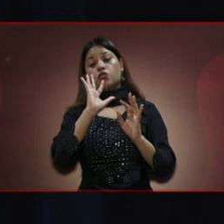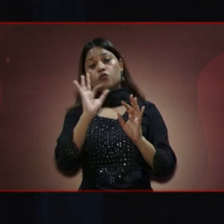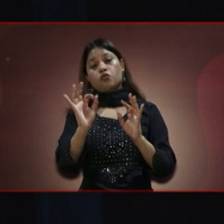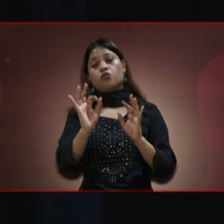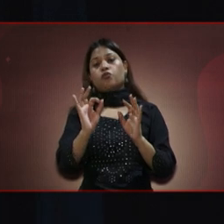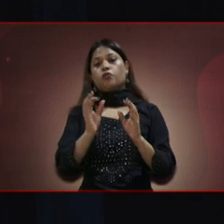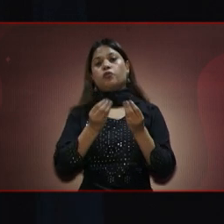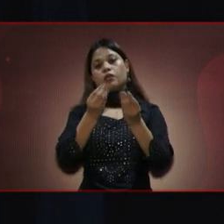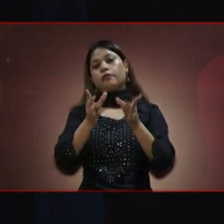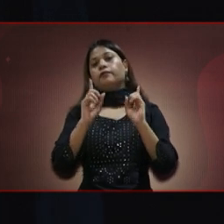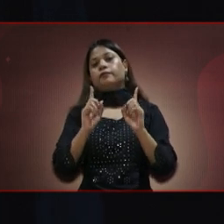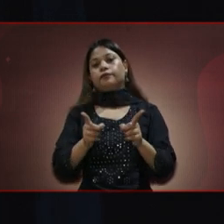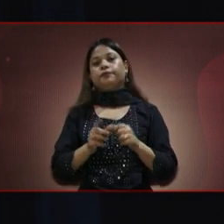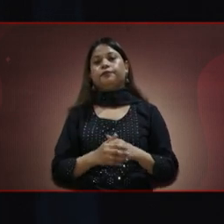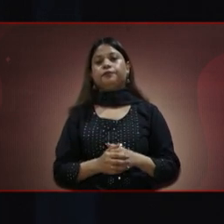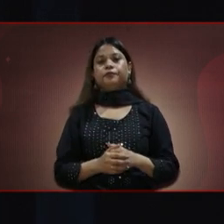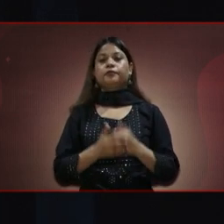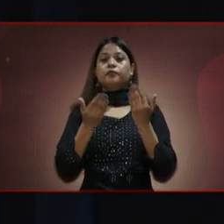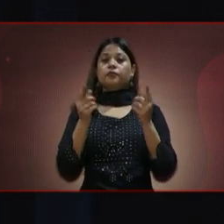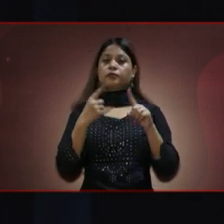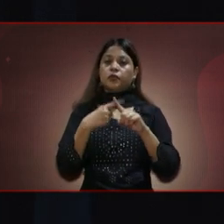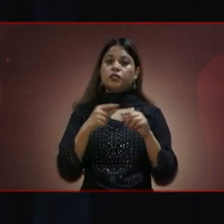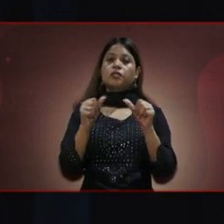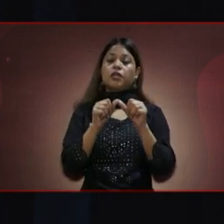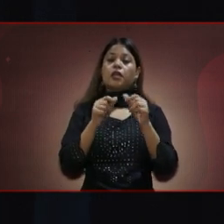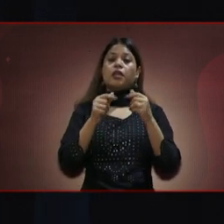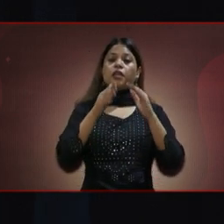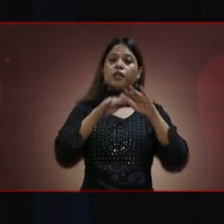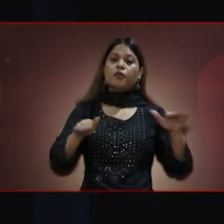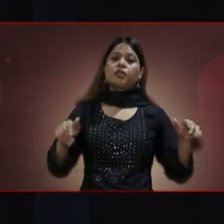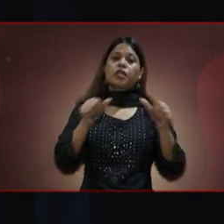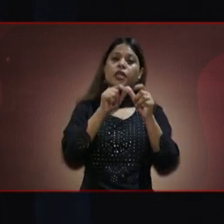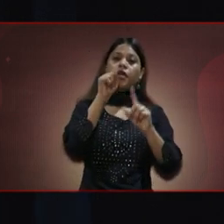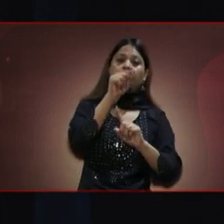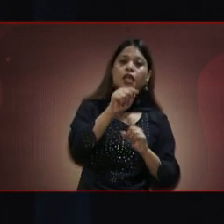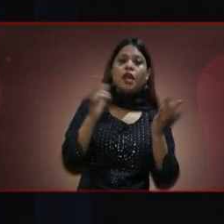को AI ड्रिवन, इंटरैक्टिव और मल्टीलिंगुअल,